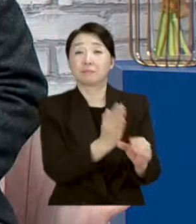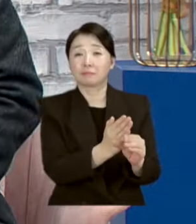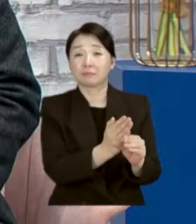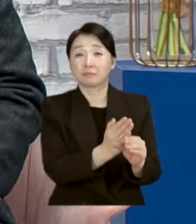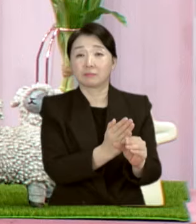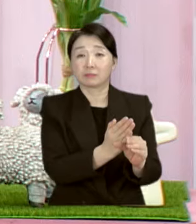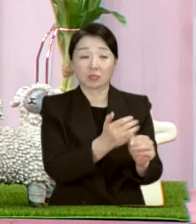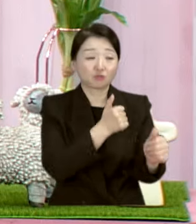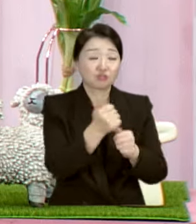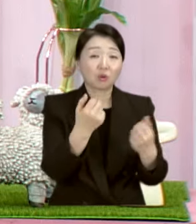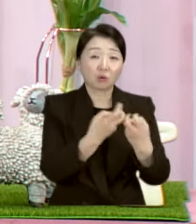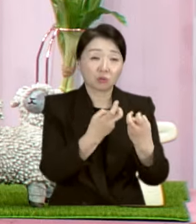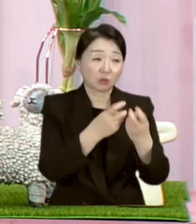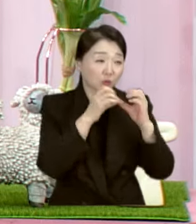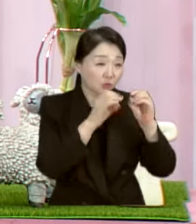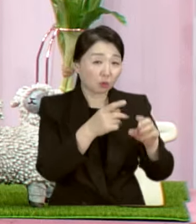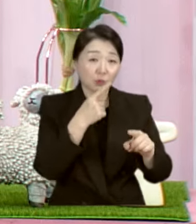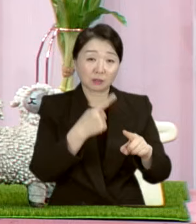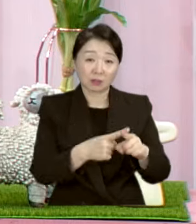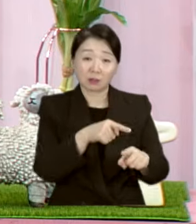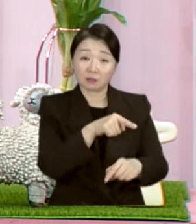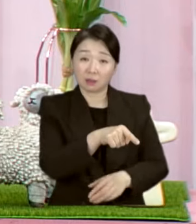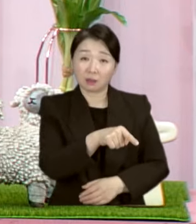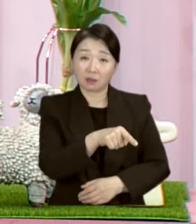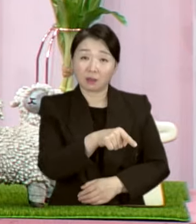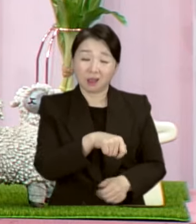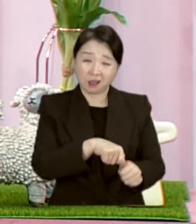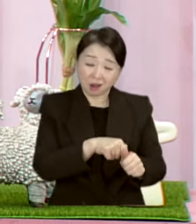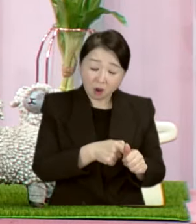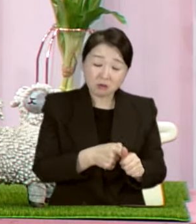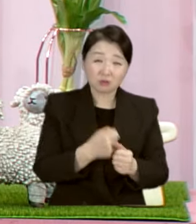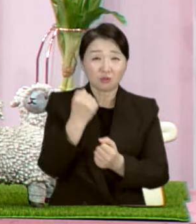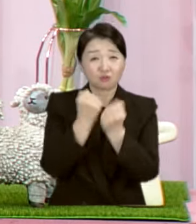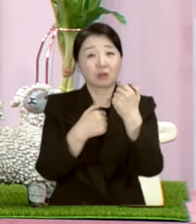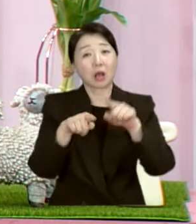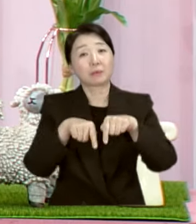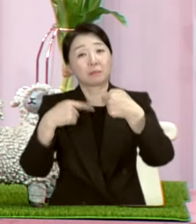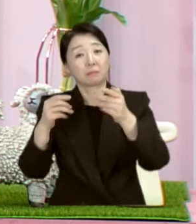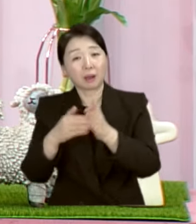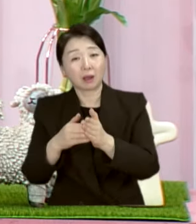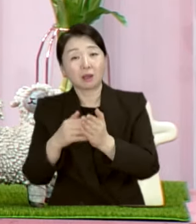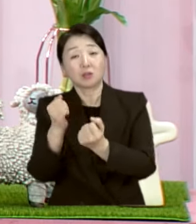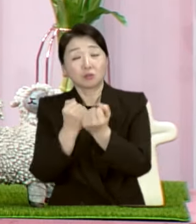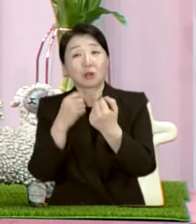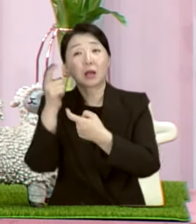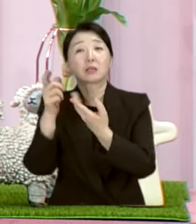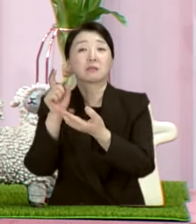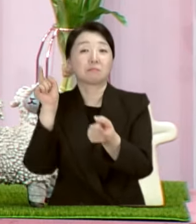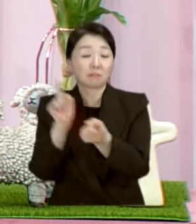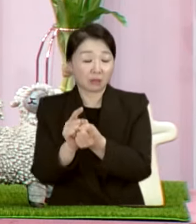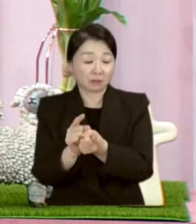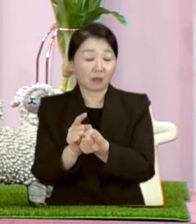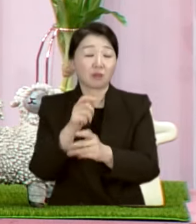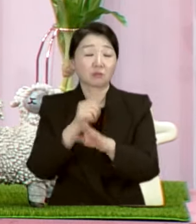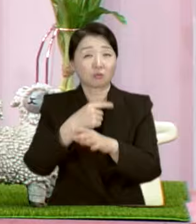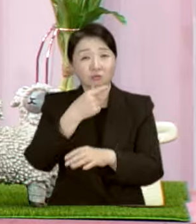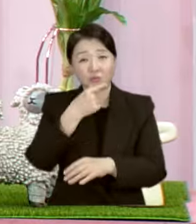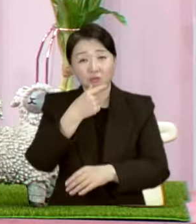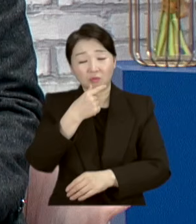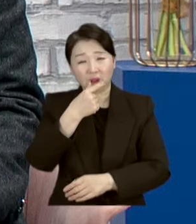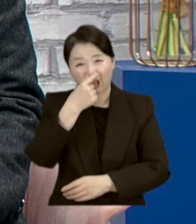어떻게 이겨냈어요? 계속 끊임없이 전도하다가 그 친구도 억지로 이제 수련을 데리고 왔는데 수련회 때 하나님 만나면서 단번에